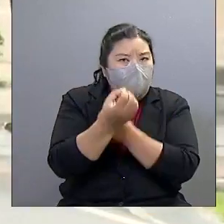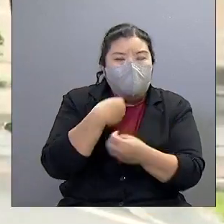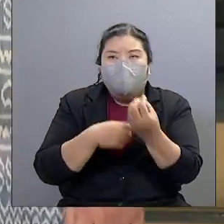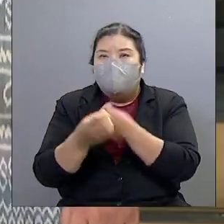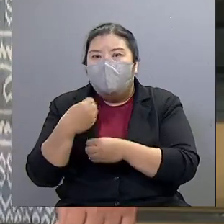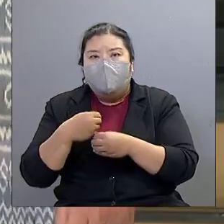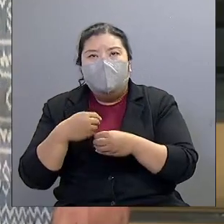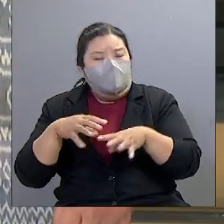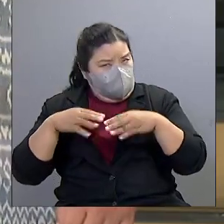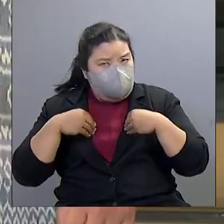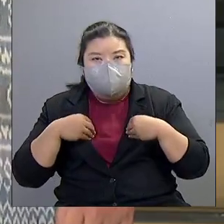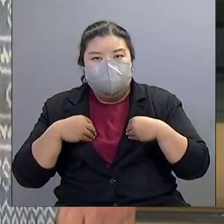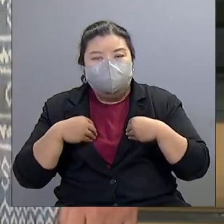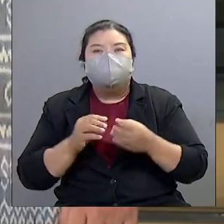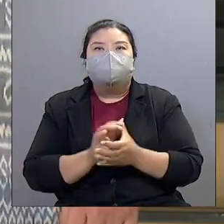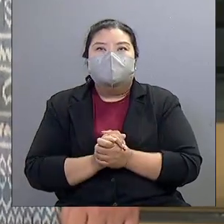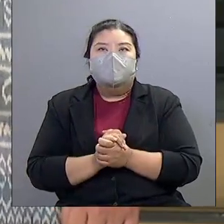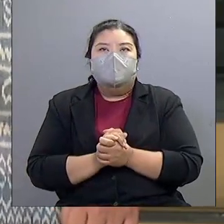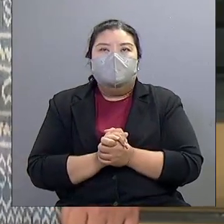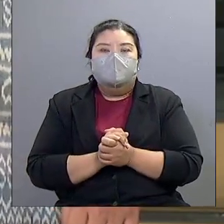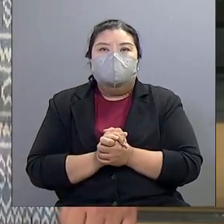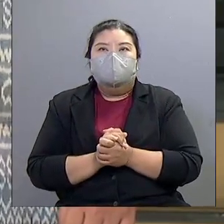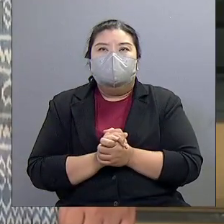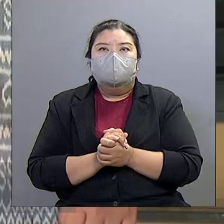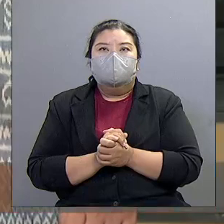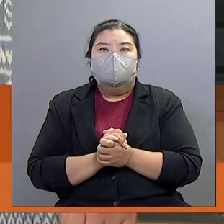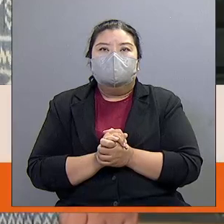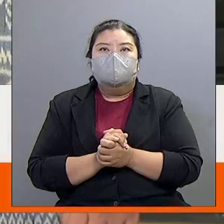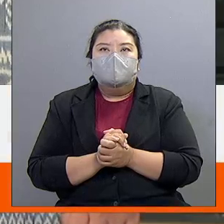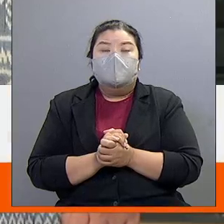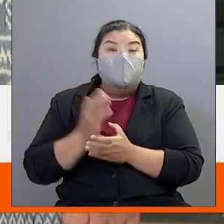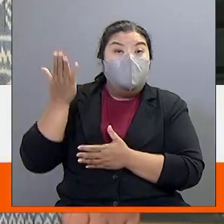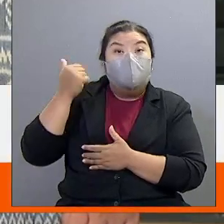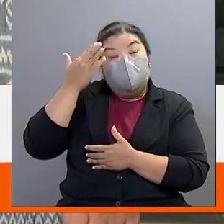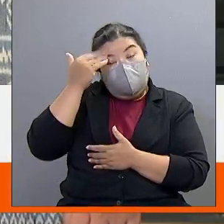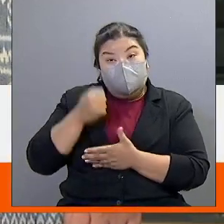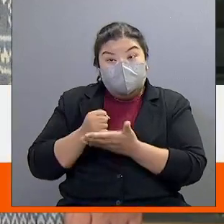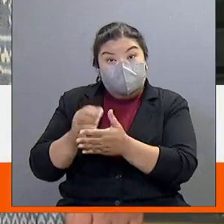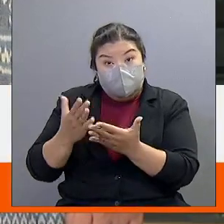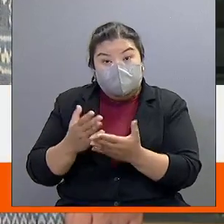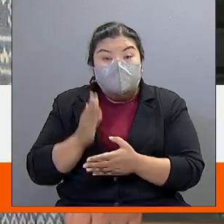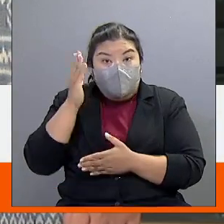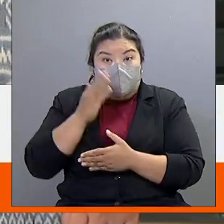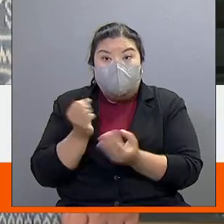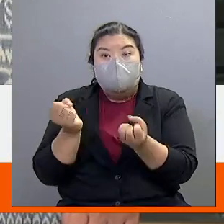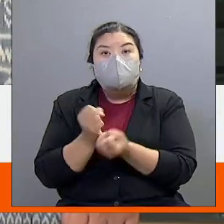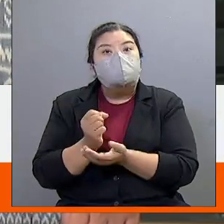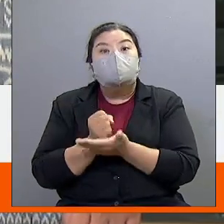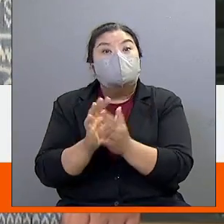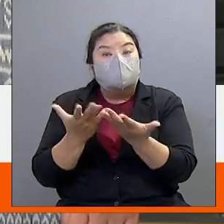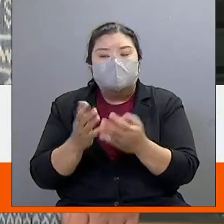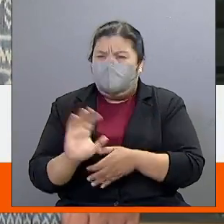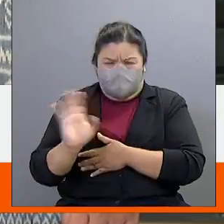กพรรค ไม่ใช่ว่าเอ้ยเดี๋ยวคราวที่แล้วเขาคว่ำเราเที่ยวหน้าเราคว่ำเขาไม่ใช่อะไรเป็นประโยชน์กับประชาช